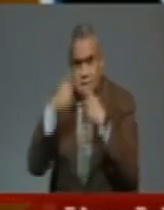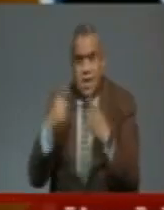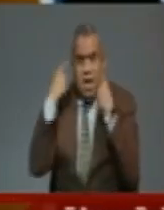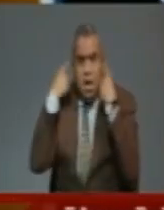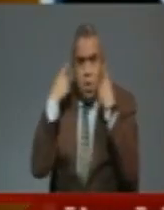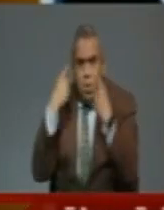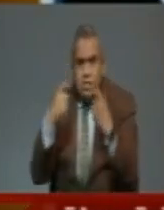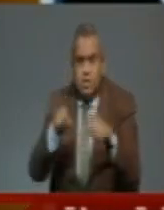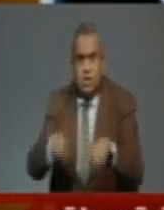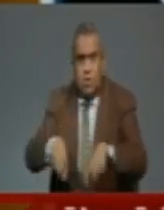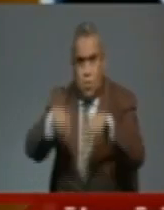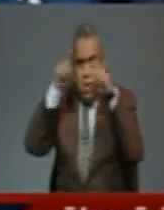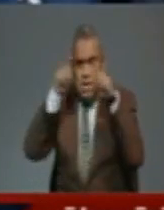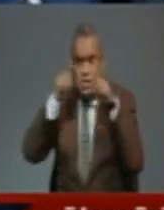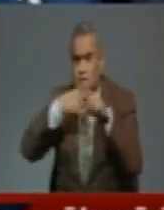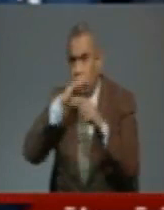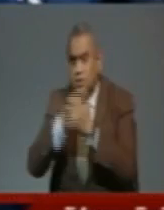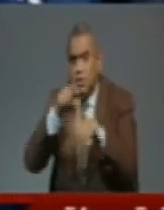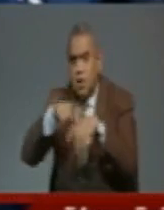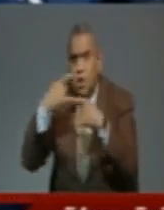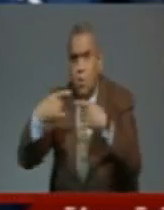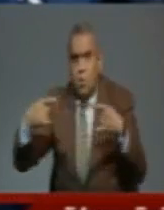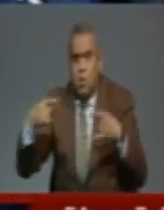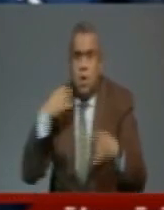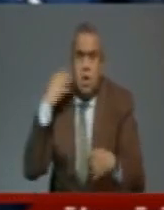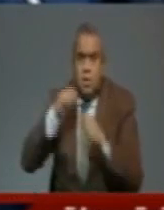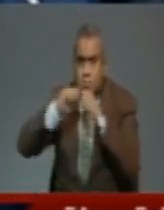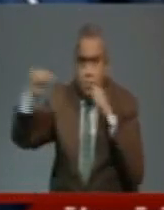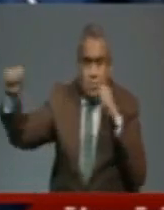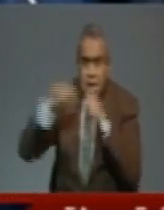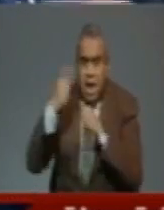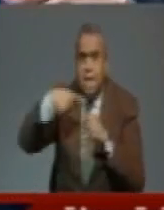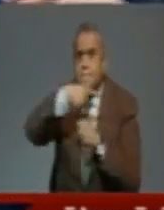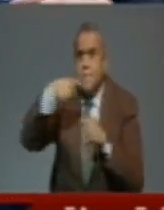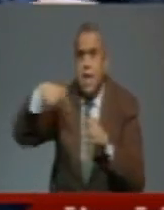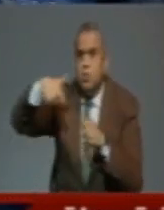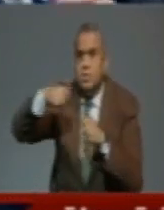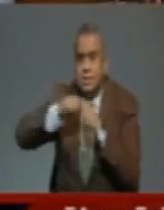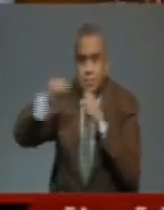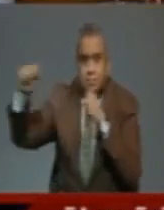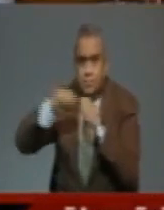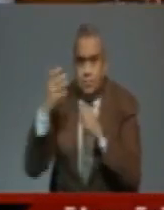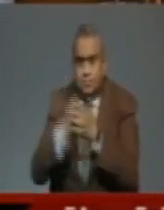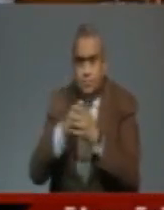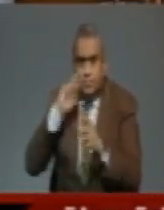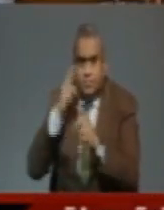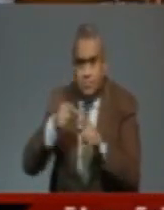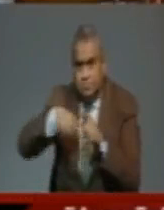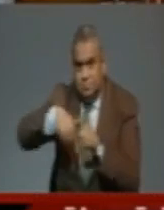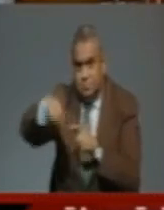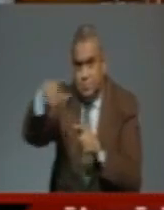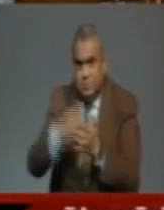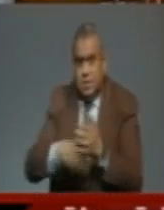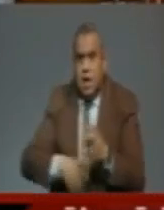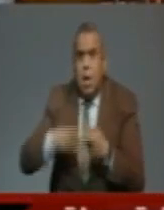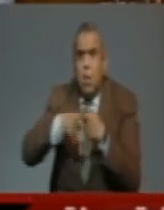الإنقاذ والإرشاد. الرصيف ده طوله 160 متر، وبالمناسبة يا فندم في الظهير بتاعه ده الورشة اللي بقت على